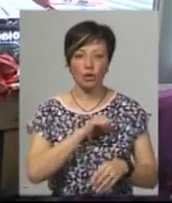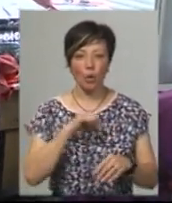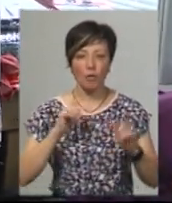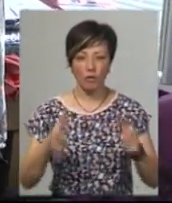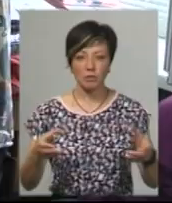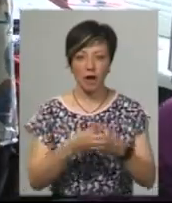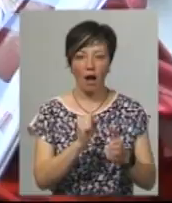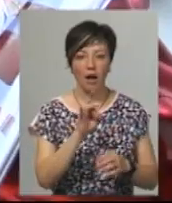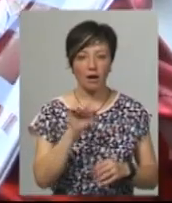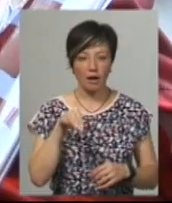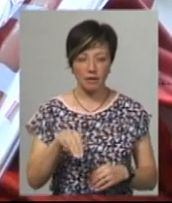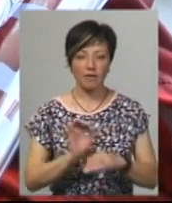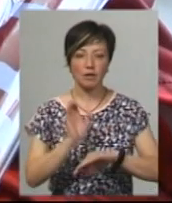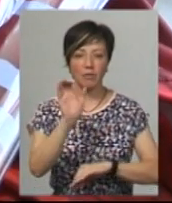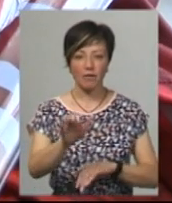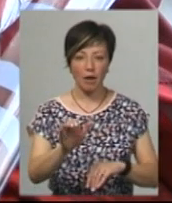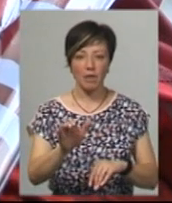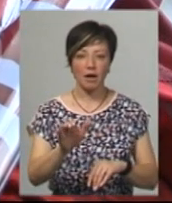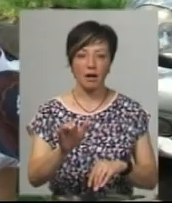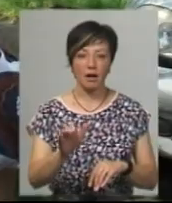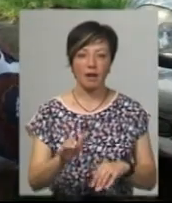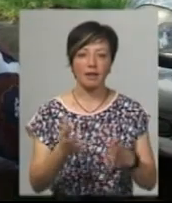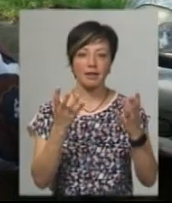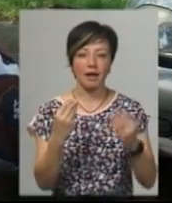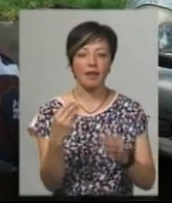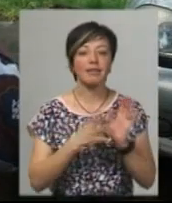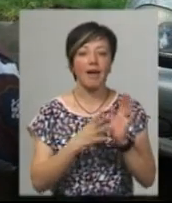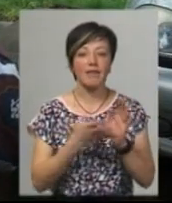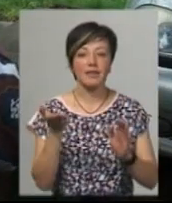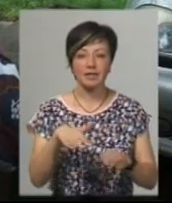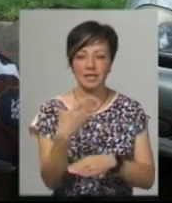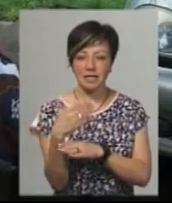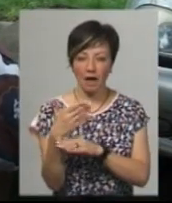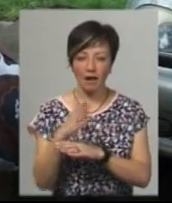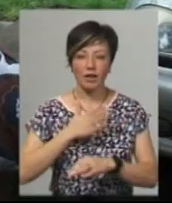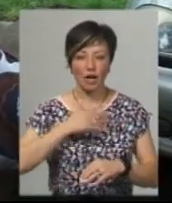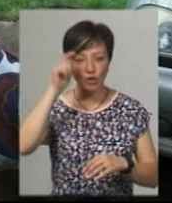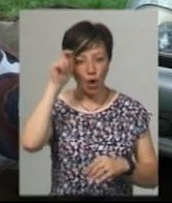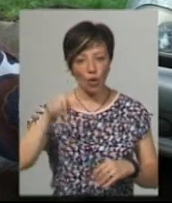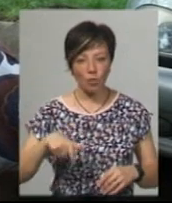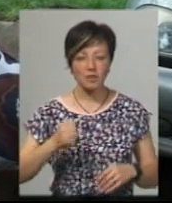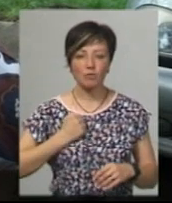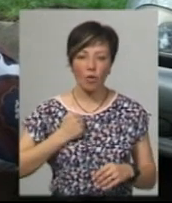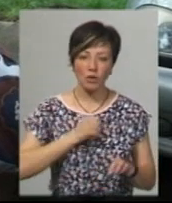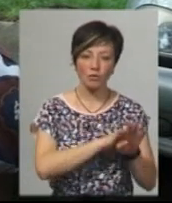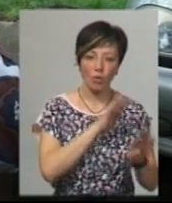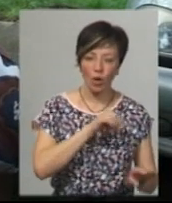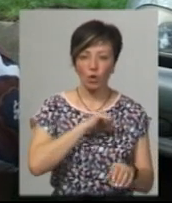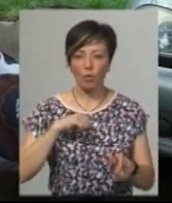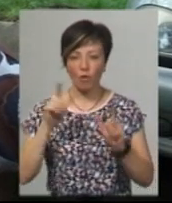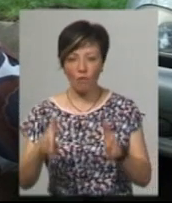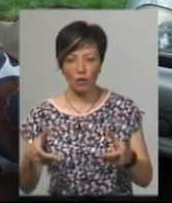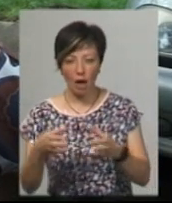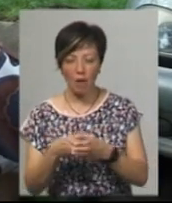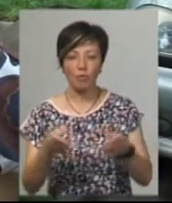армії «Арат» відправляємо 9 стягів. Зараз, як ніколи, наші хлопці, воїни, як в Збройних силах, так і в добровольчій